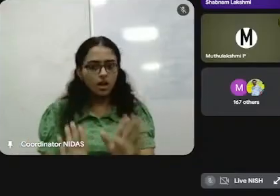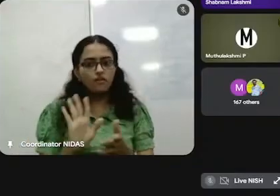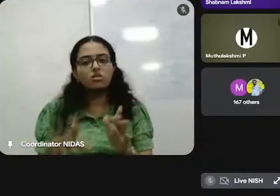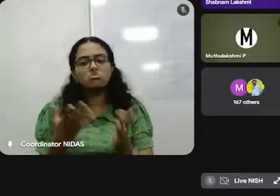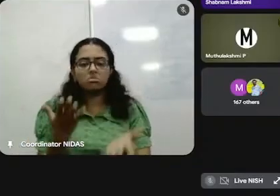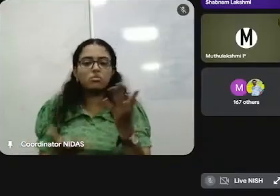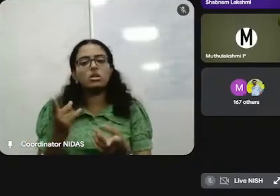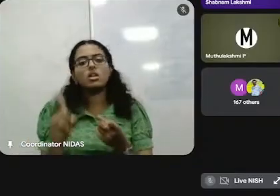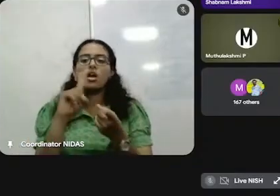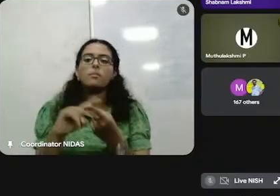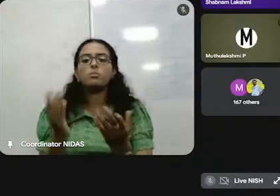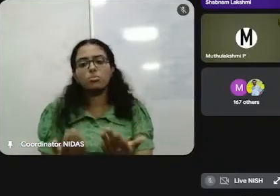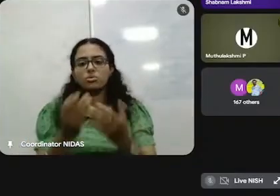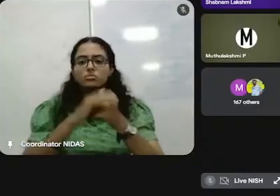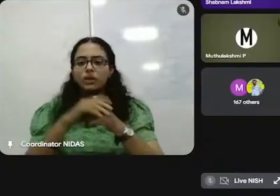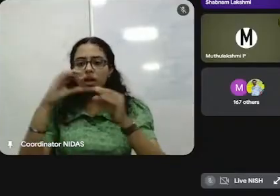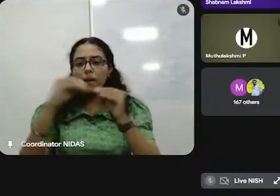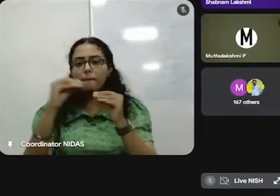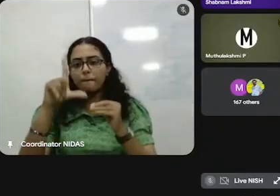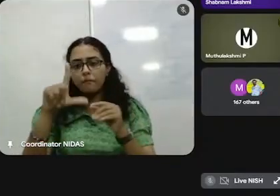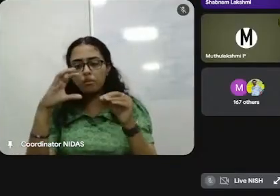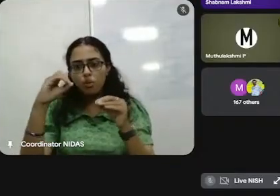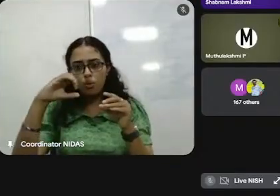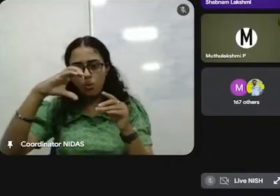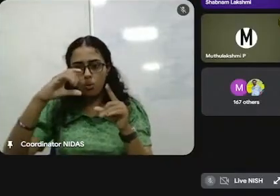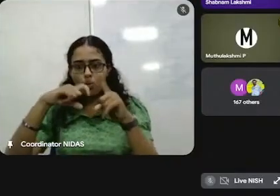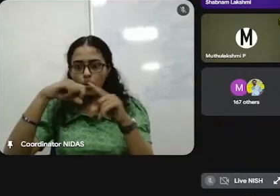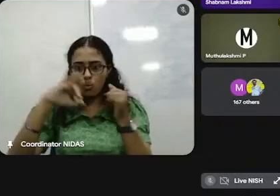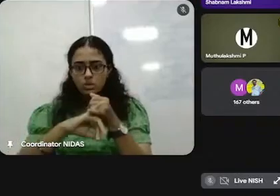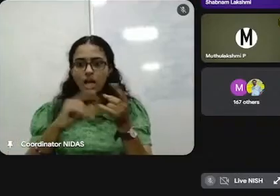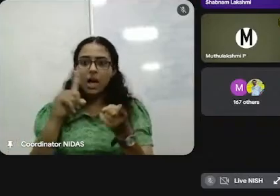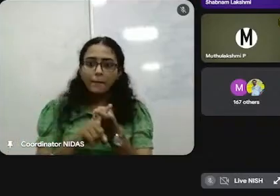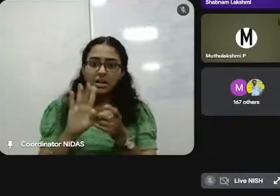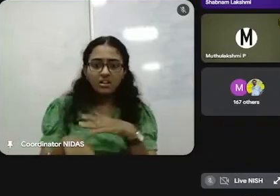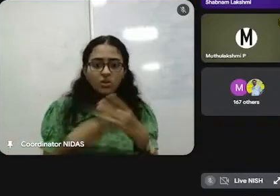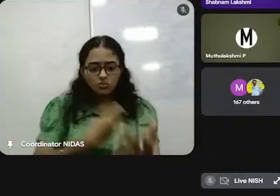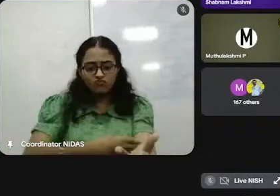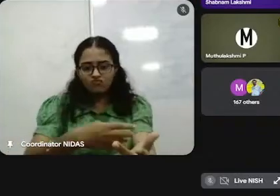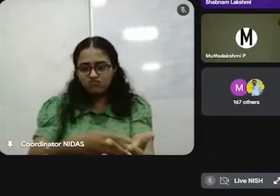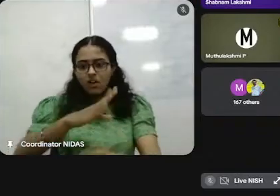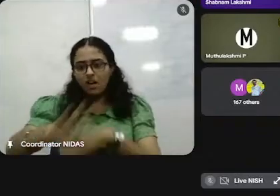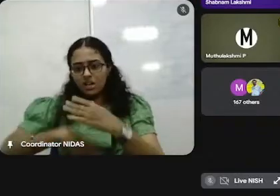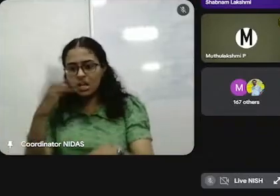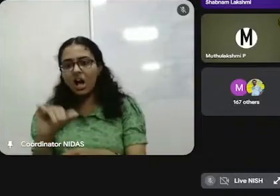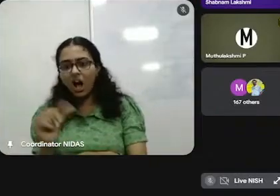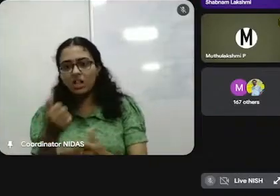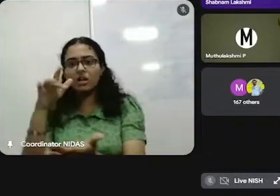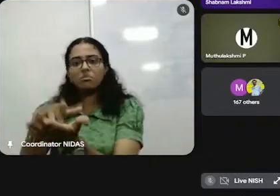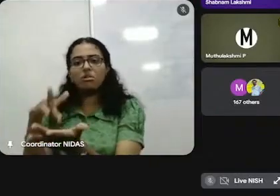ബ്ലോക്സ് വരുന്നത് കൊണ്ടാണ്. അപ്പൊ ഈ ബ്ലോക്സ് ചിലപ്പോൾ ഒരിടത്ത് പോയി ഒരു ബ്ലഡ് വെസലിൽ പോയി ബ്ലോക്ക് ആയിരിക്കും, പിന്നെ അത് ബ്ലഡിന്റെ പ്രഷർ കാരണം അത് വീണ്ടും